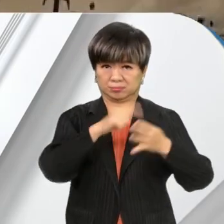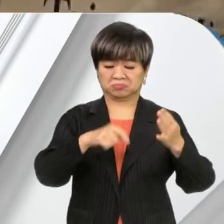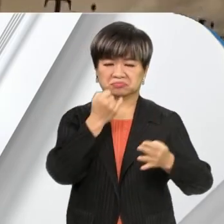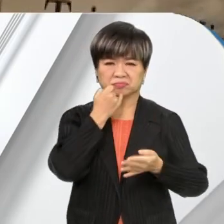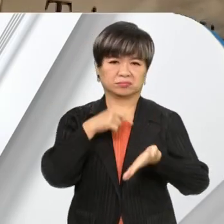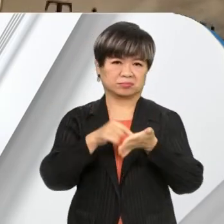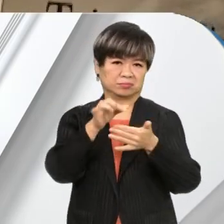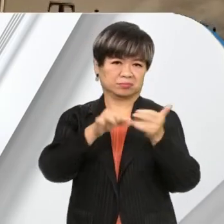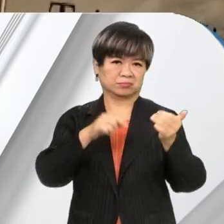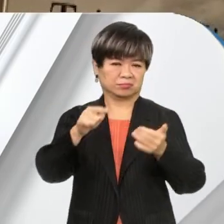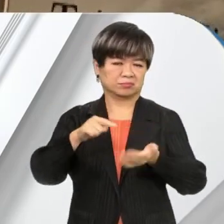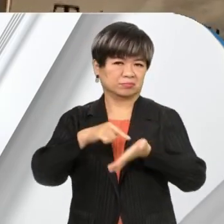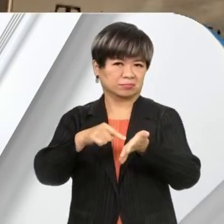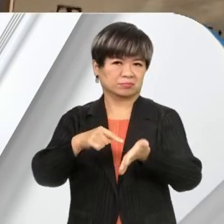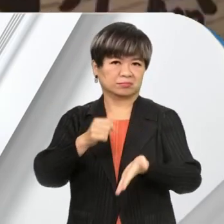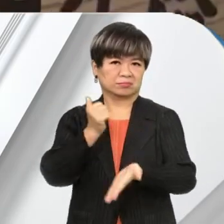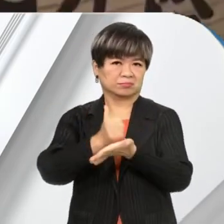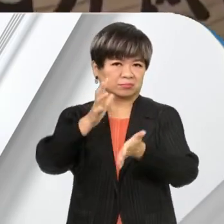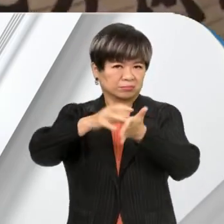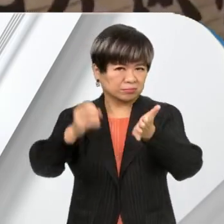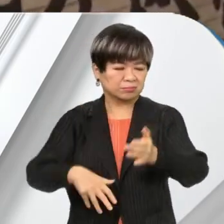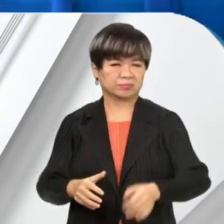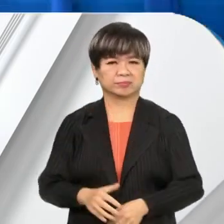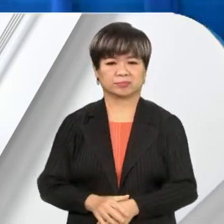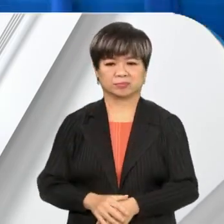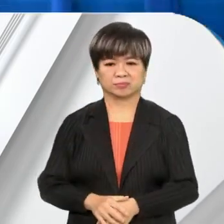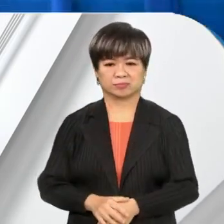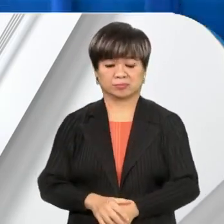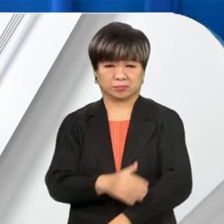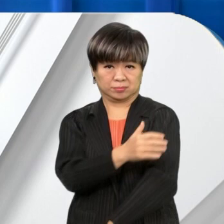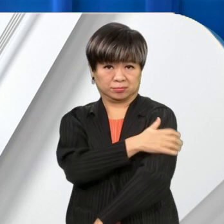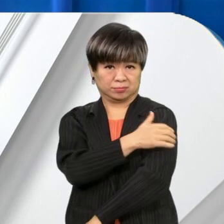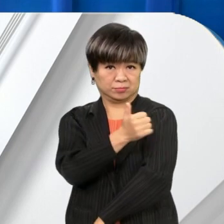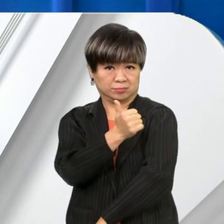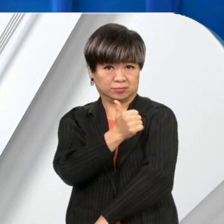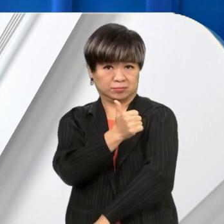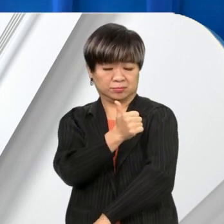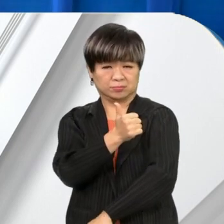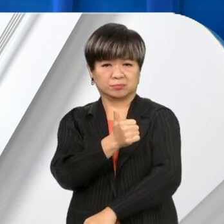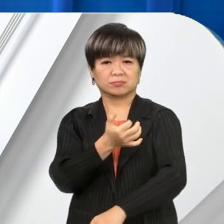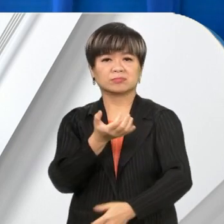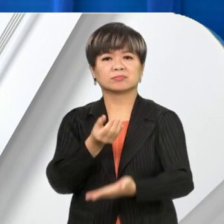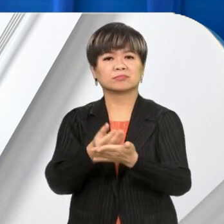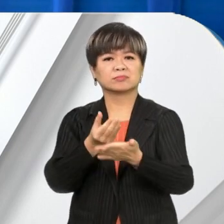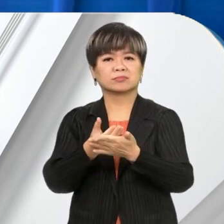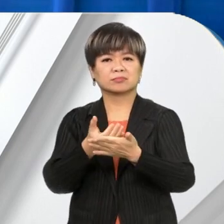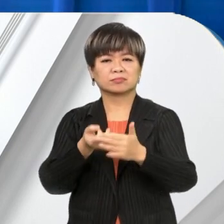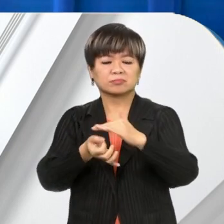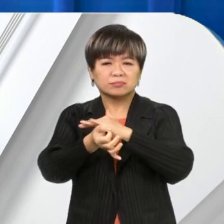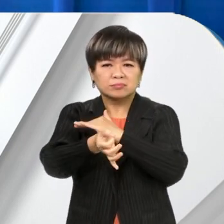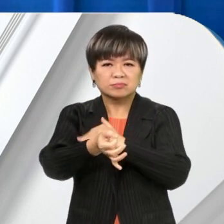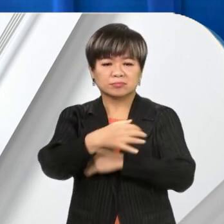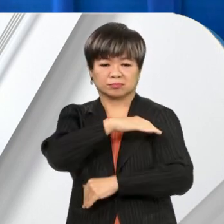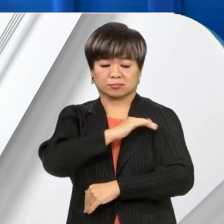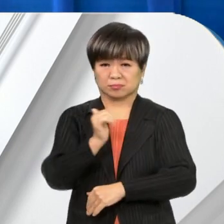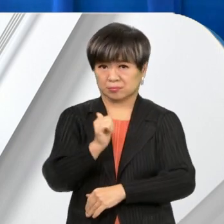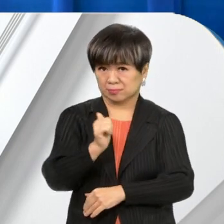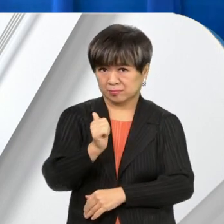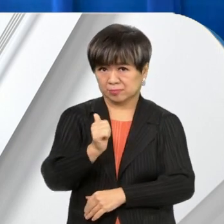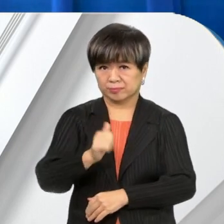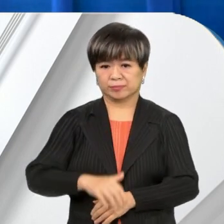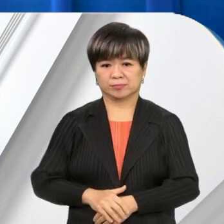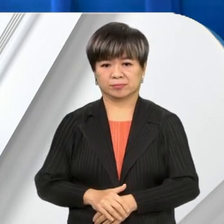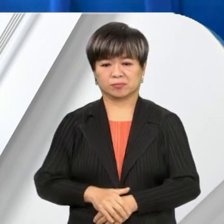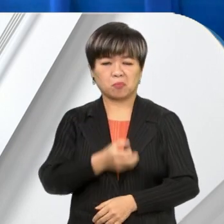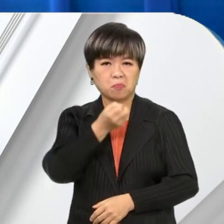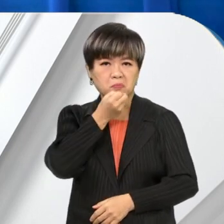提出董事幕后指数。 诚信被告在交付汇款给这个邱姓被告的过程当中，他